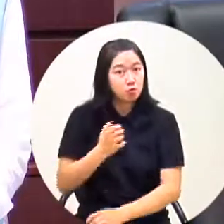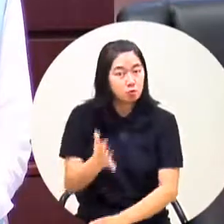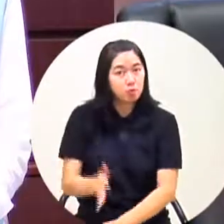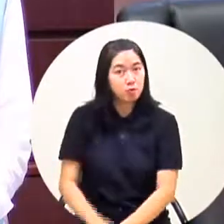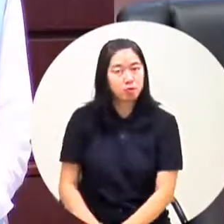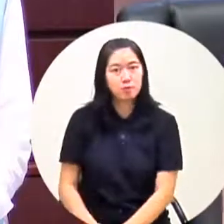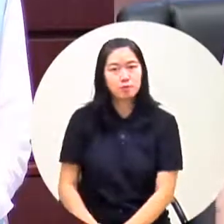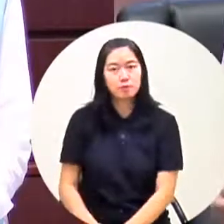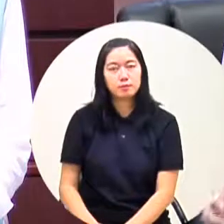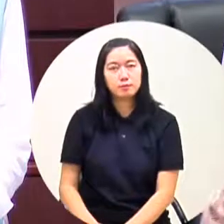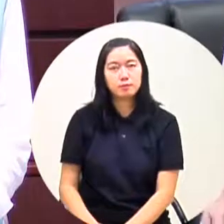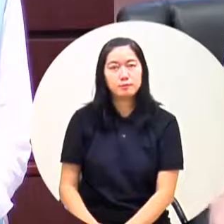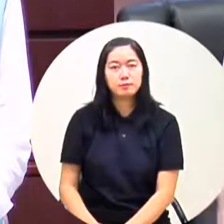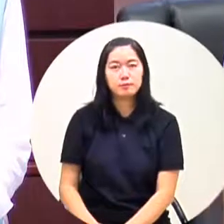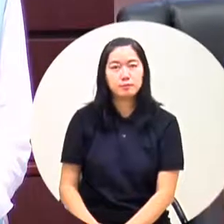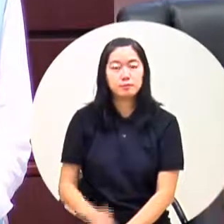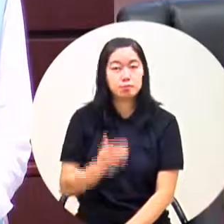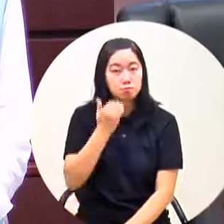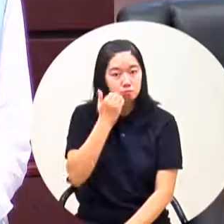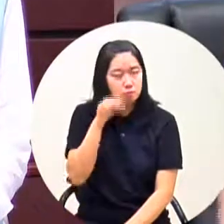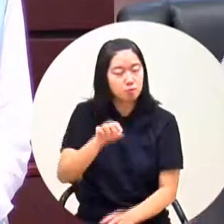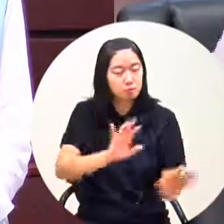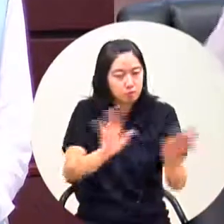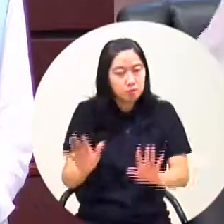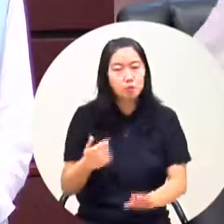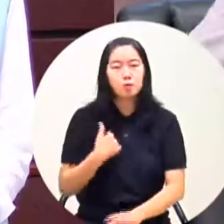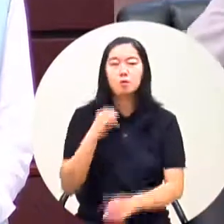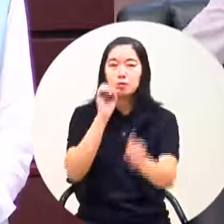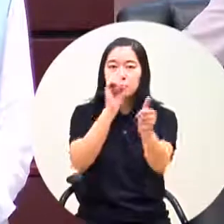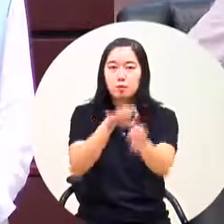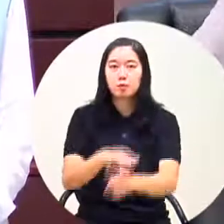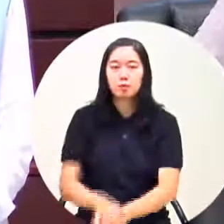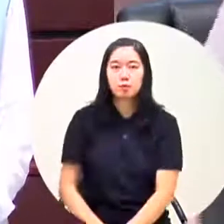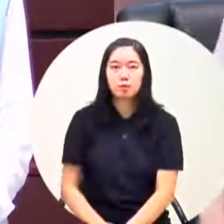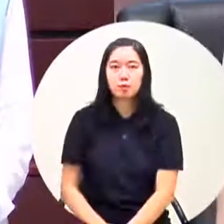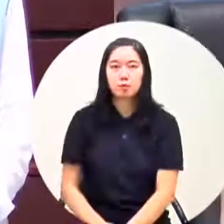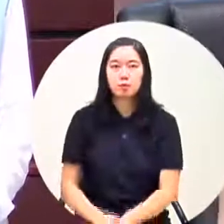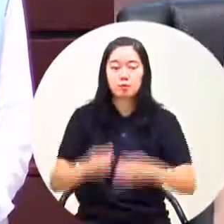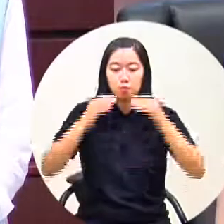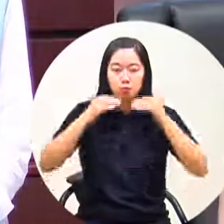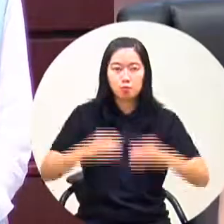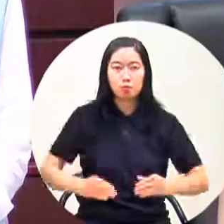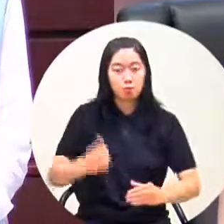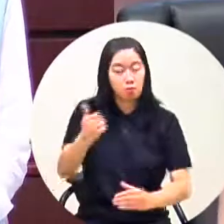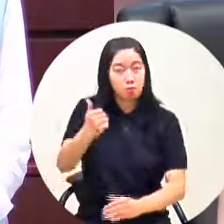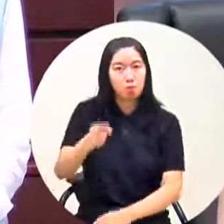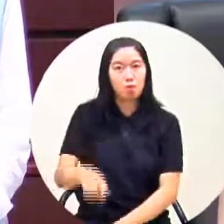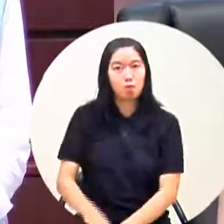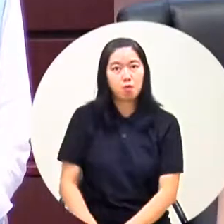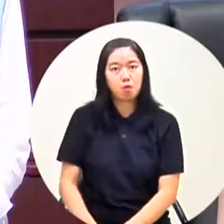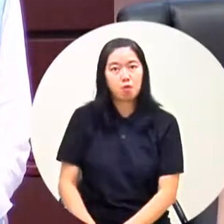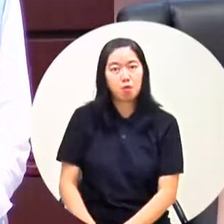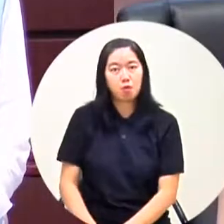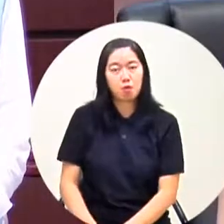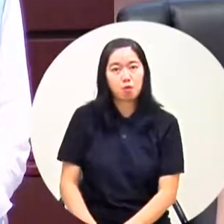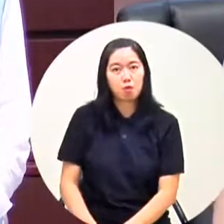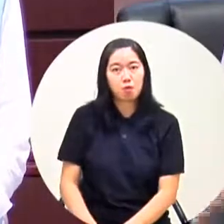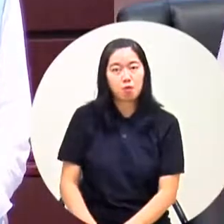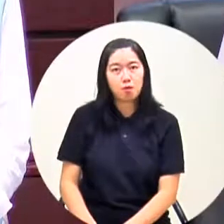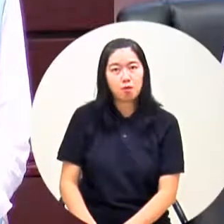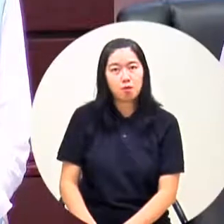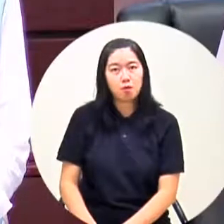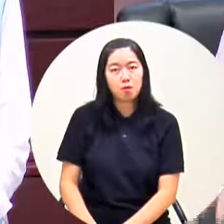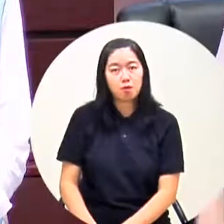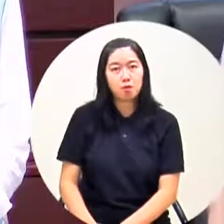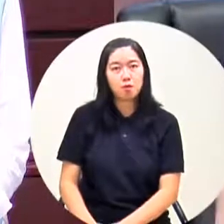吗？如果是这样，我真的跟你说，中委员有跟台北的立法院党团报备，